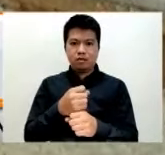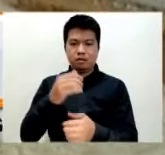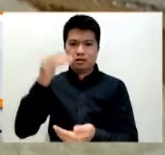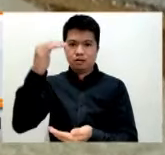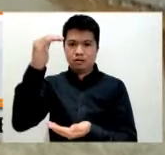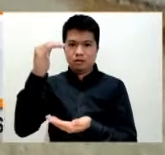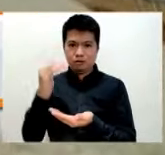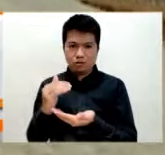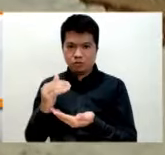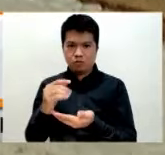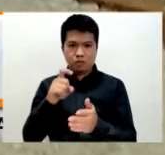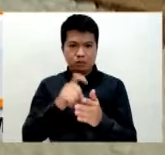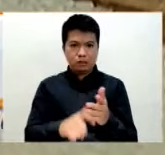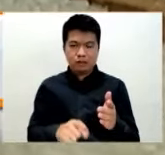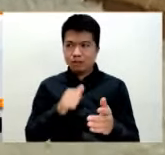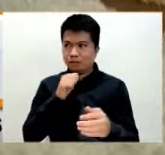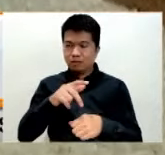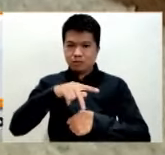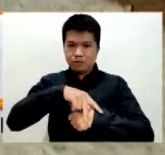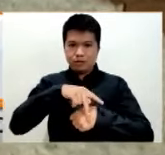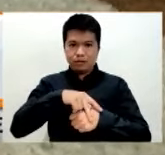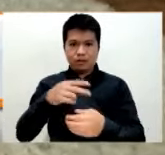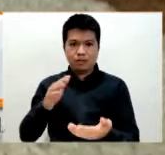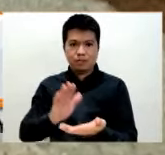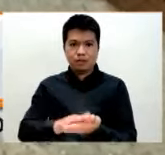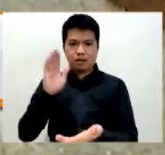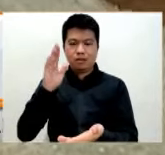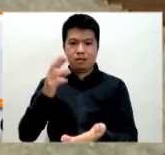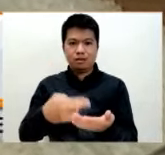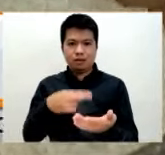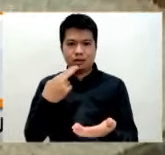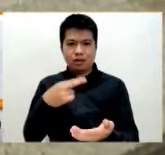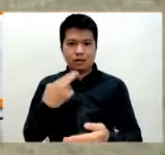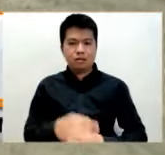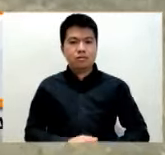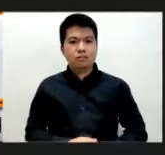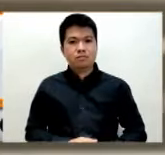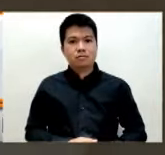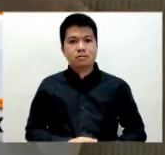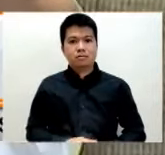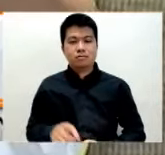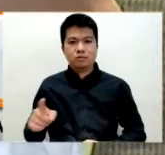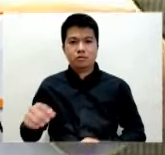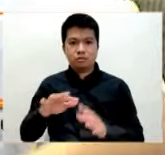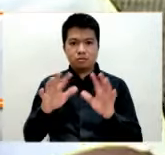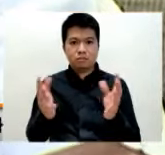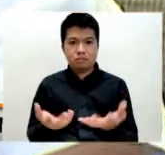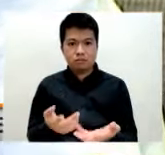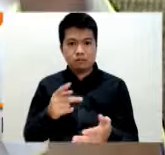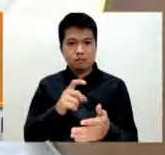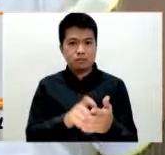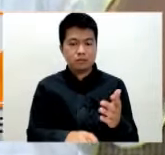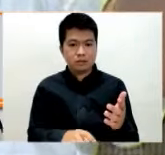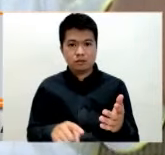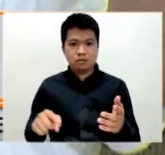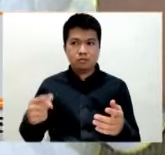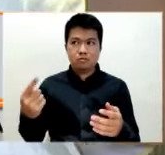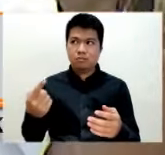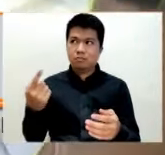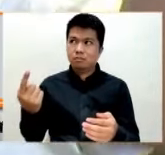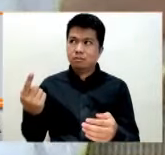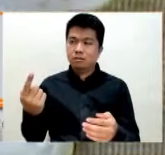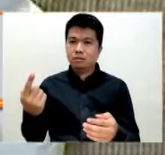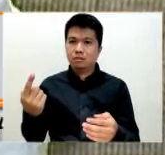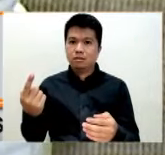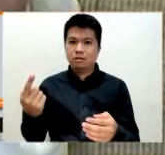ang mataas na presyo ng bigas. The world price also is artificial in nature. We're seeing na baka September or